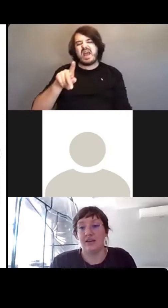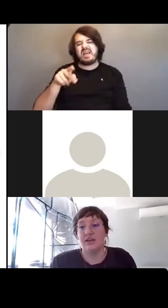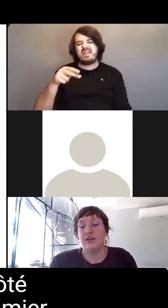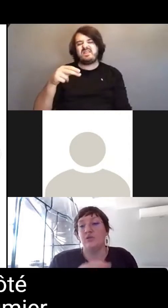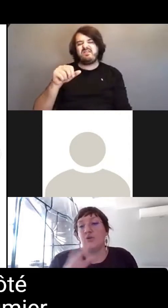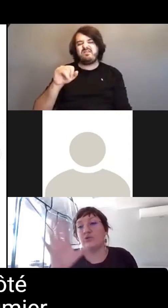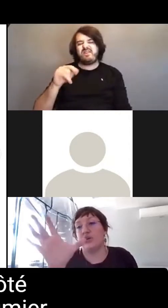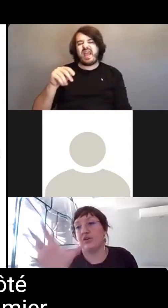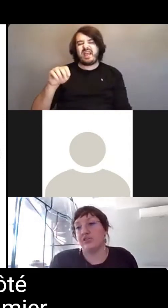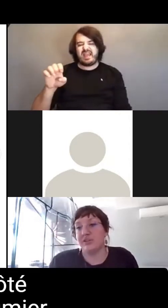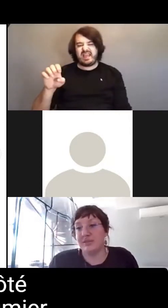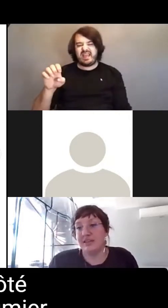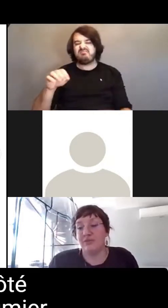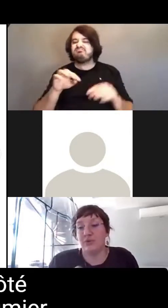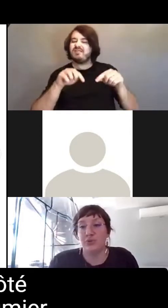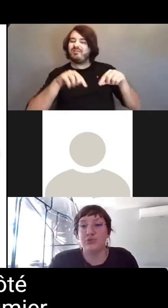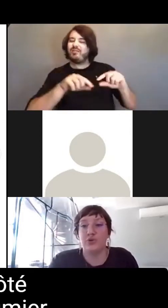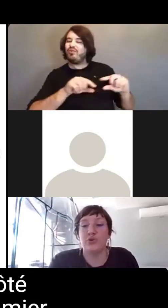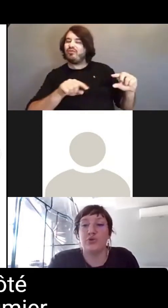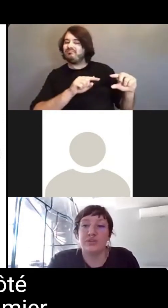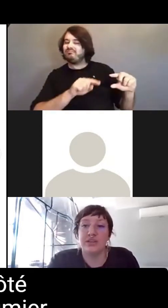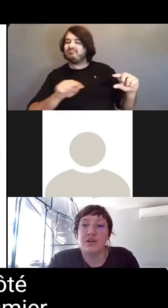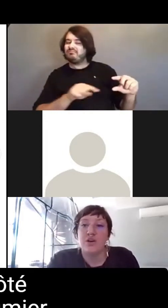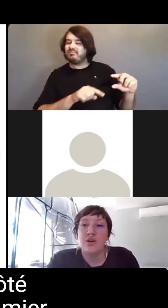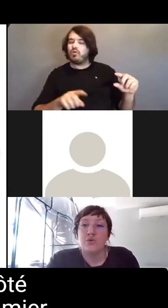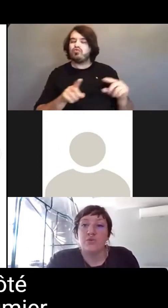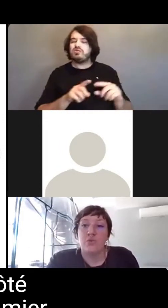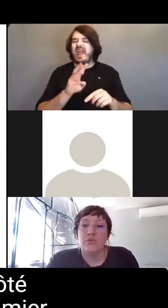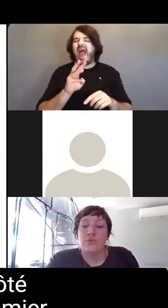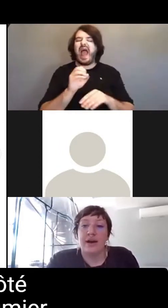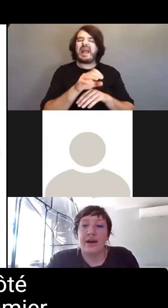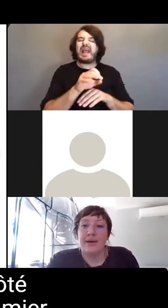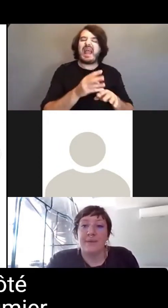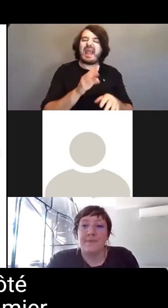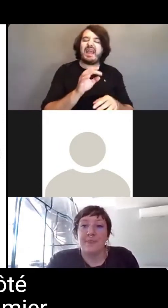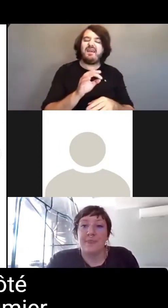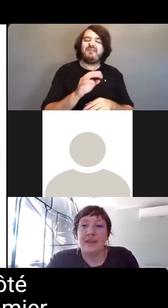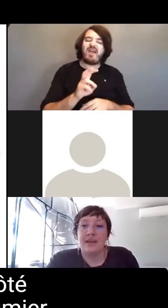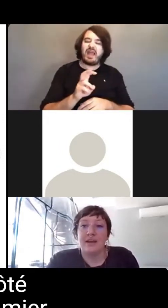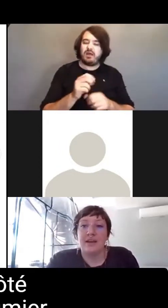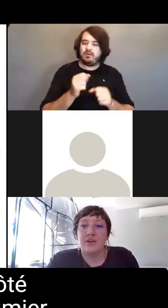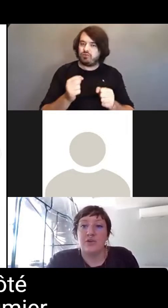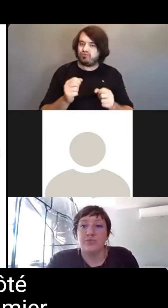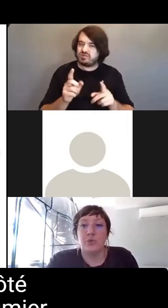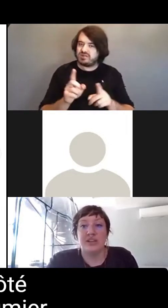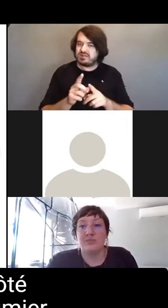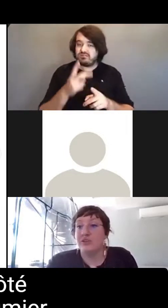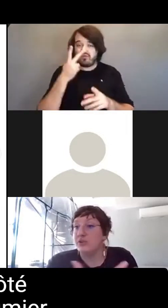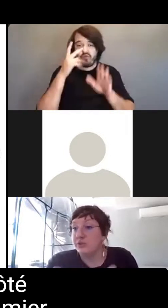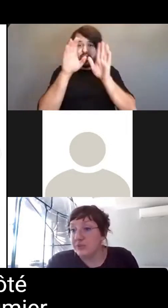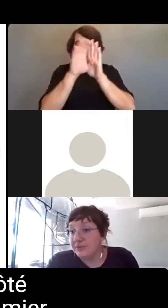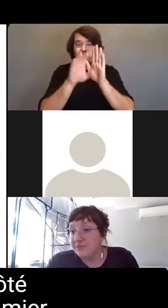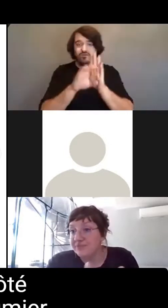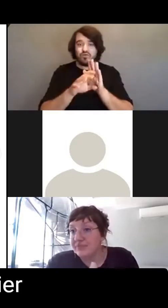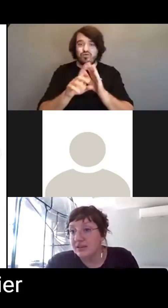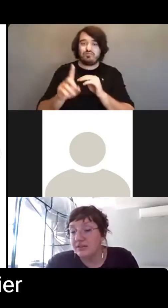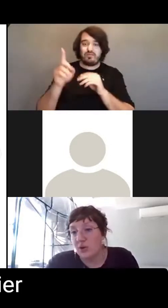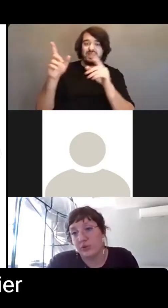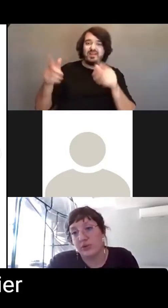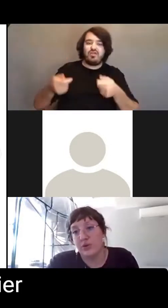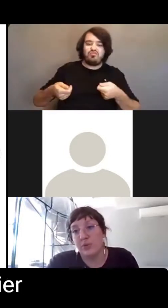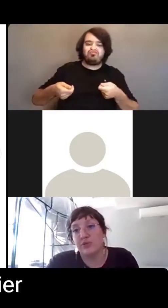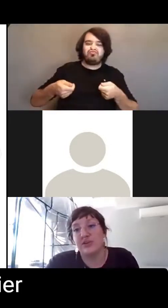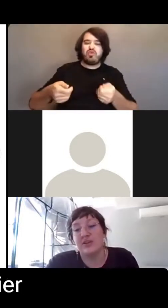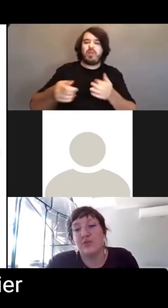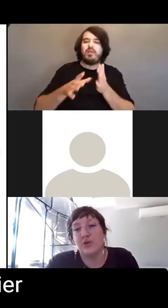verts. Donc, j'ai mis des photos sur le côté où on voit une brouette pleine de fumier.